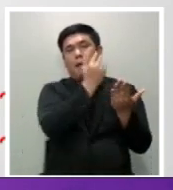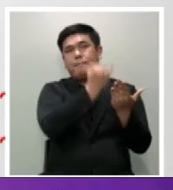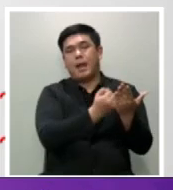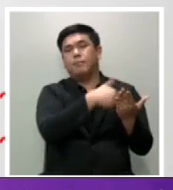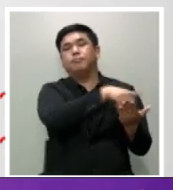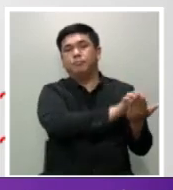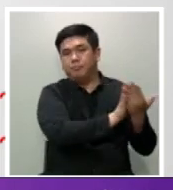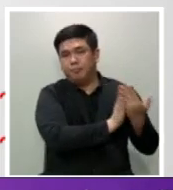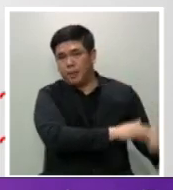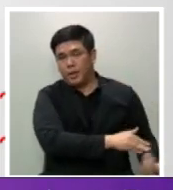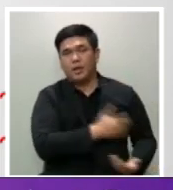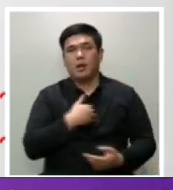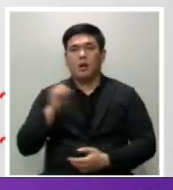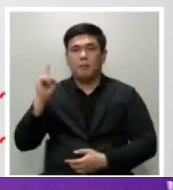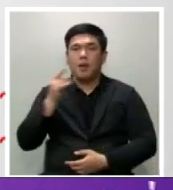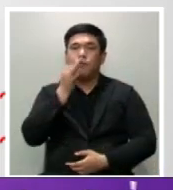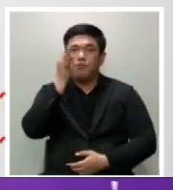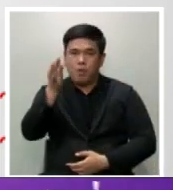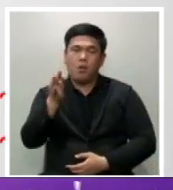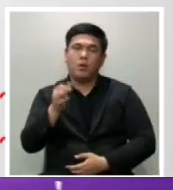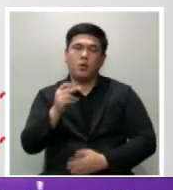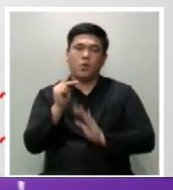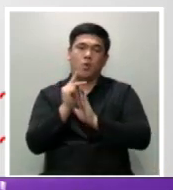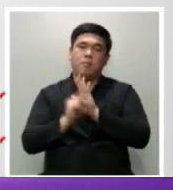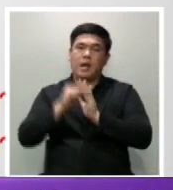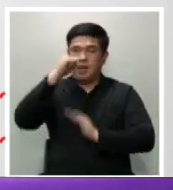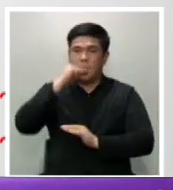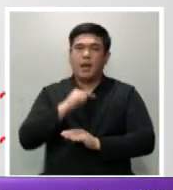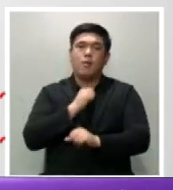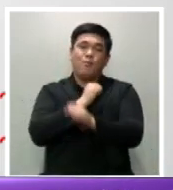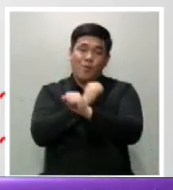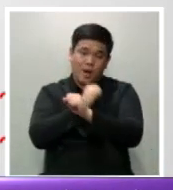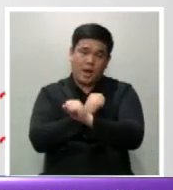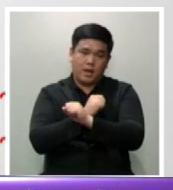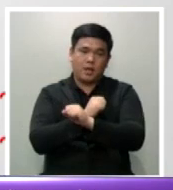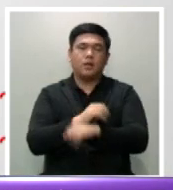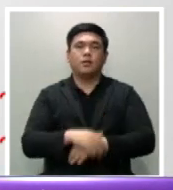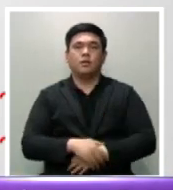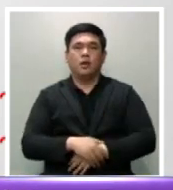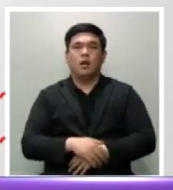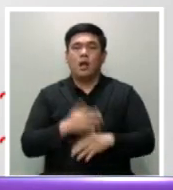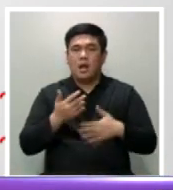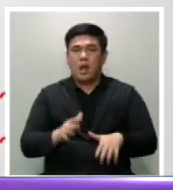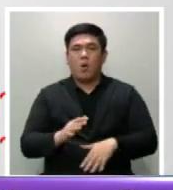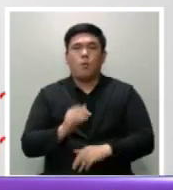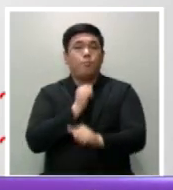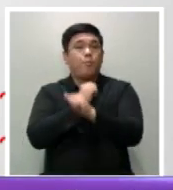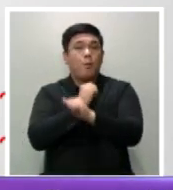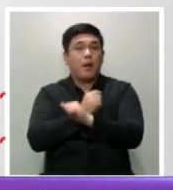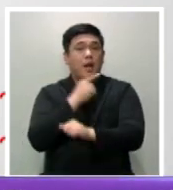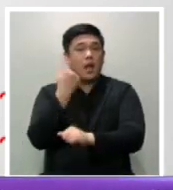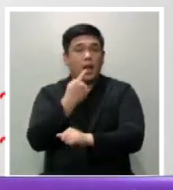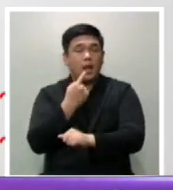ไม่เกี่ยวกันจึงต้องปกป้องกฎหมายไทยและข้อที่4ปกป้องความรู้สึกดีๆของคนไ